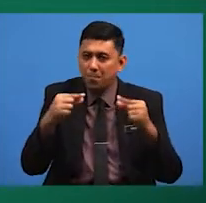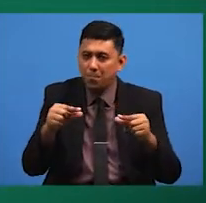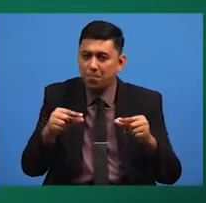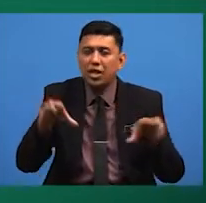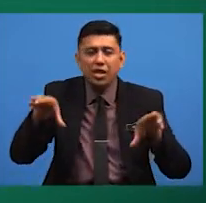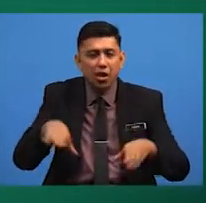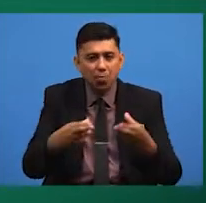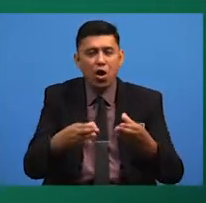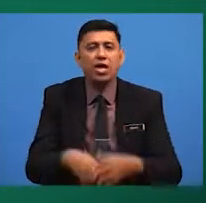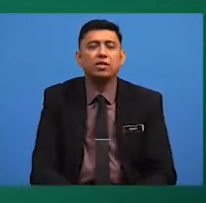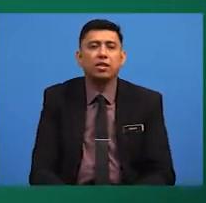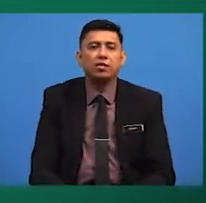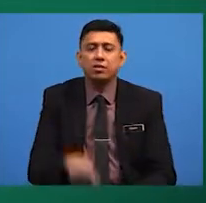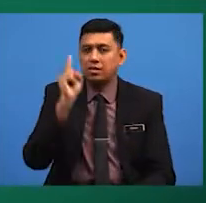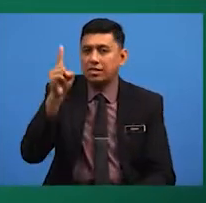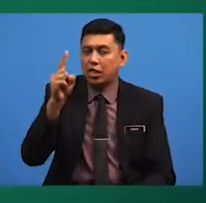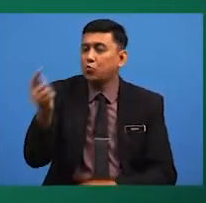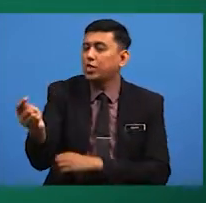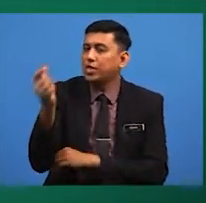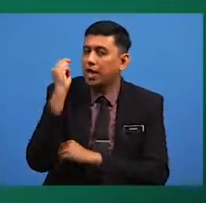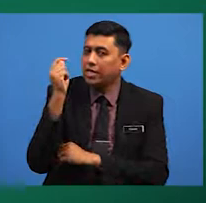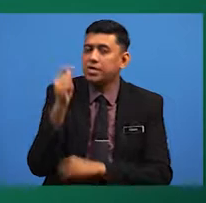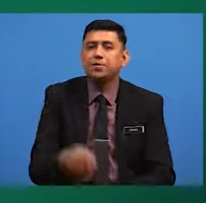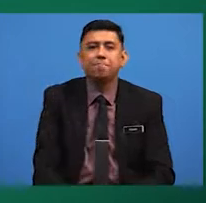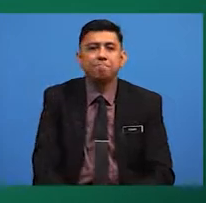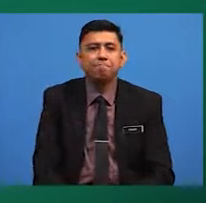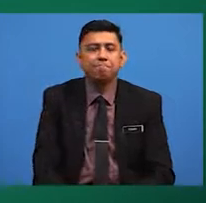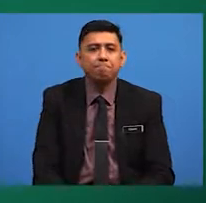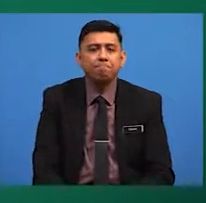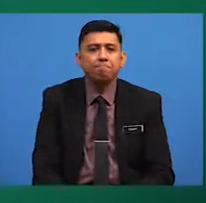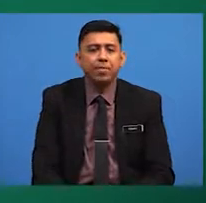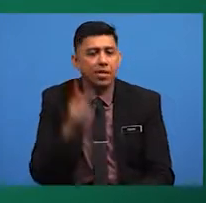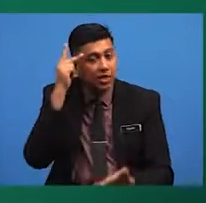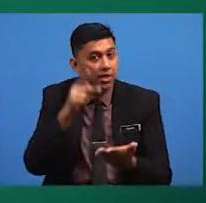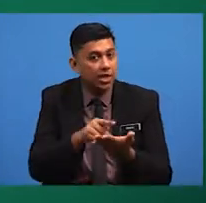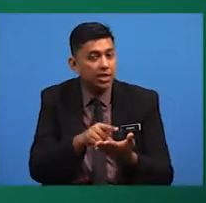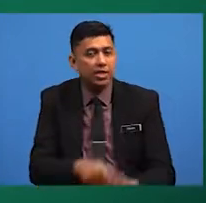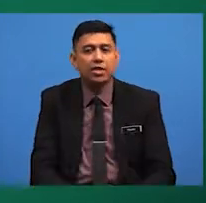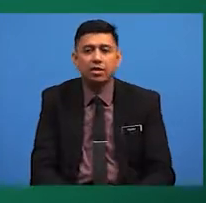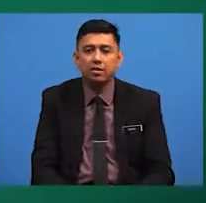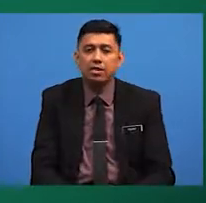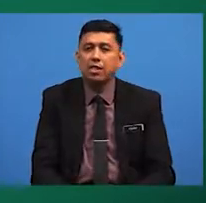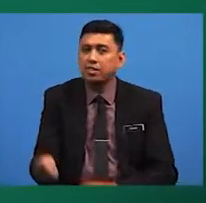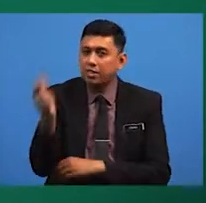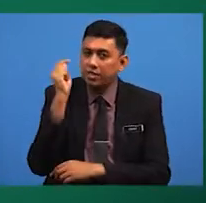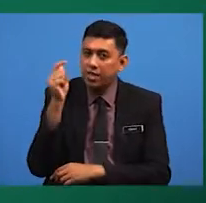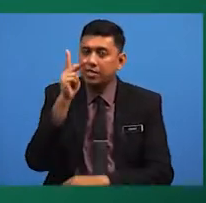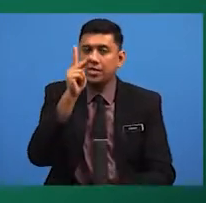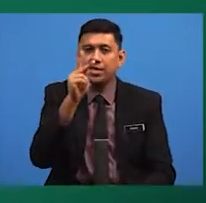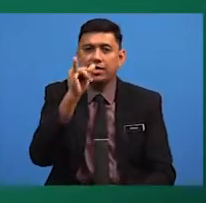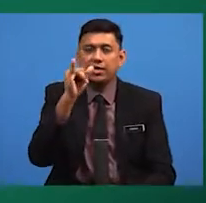dengan yang dilakukan merupakan satu tenaga yang lebih mereka dikenali sebagai tenaga